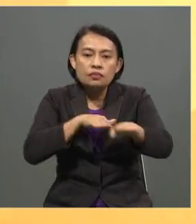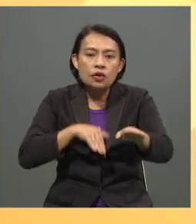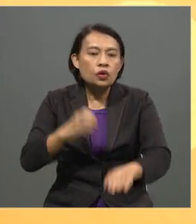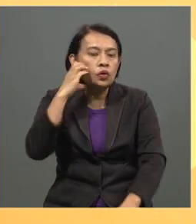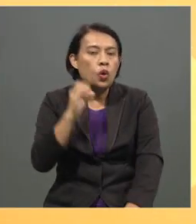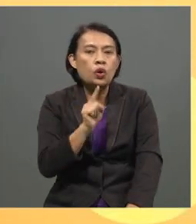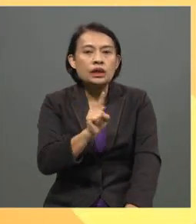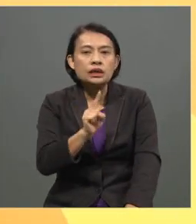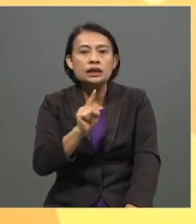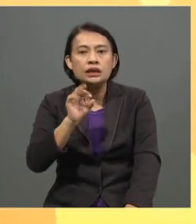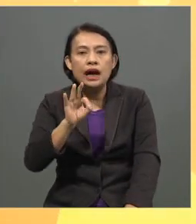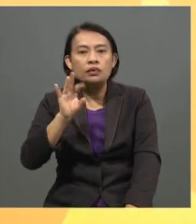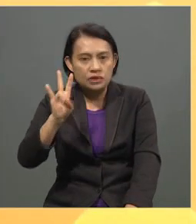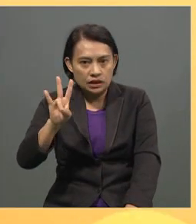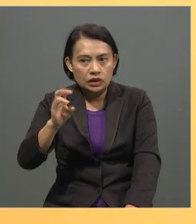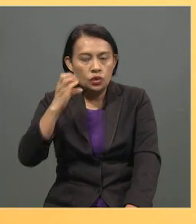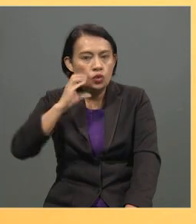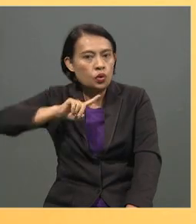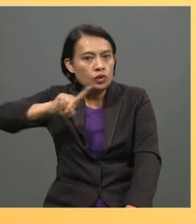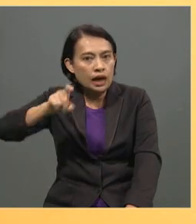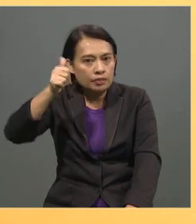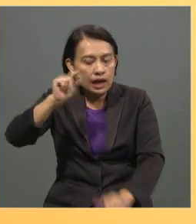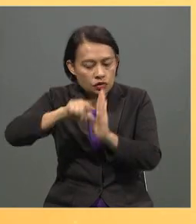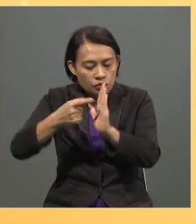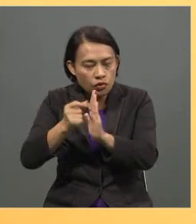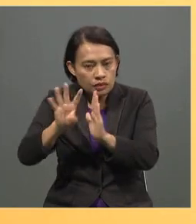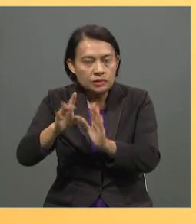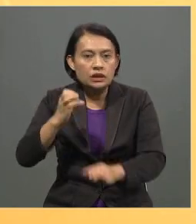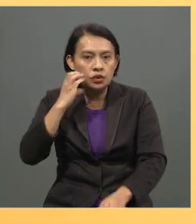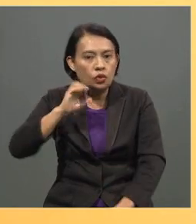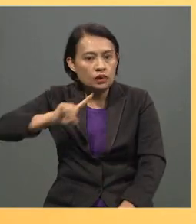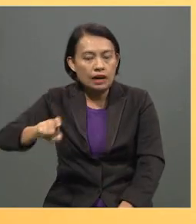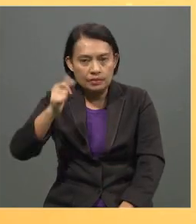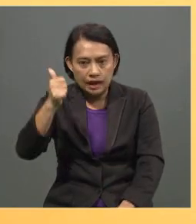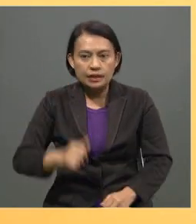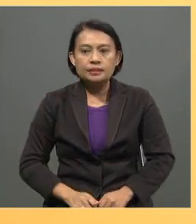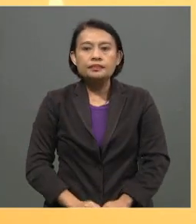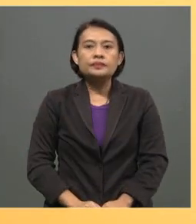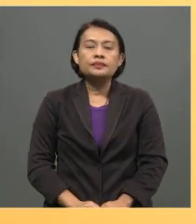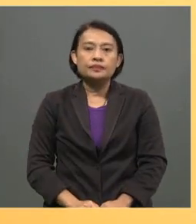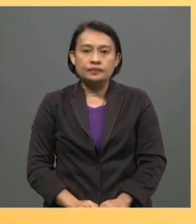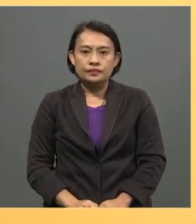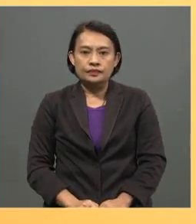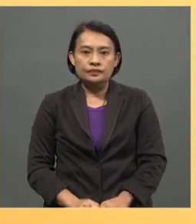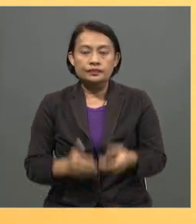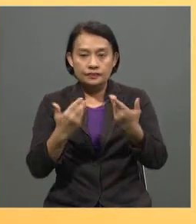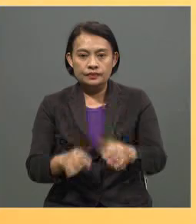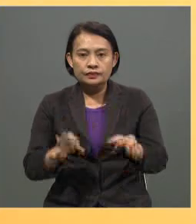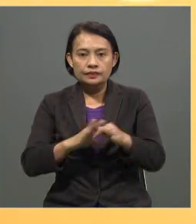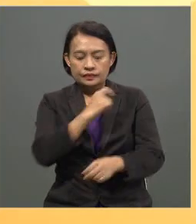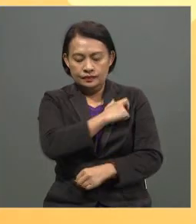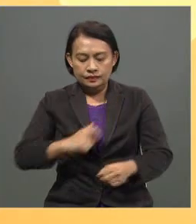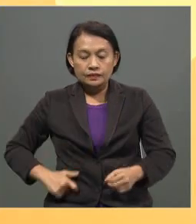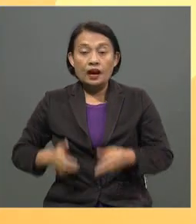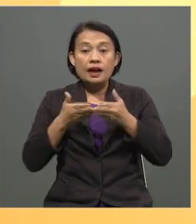1197นะครับสามารถโทรไปถามได้ตลอด 24ช่วโมงครับโดยเส้นทางเสด็จด้วยขบวนยุวยาตรานะครับ